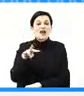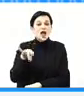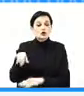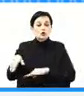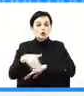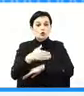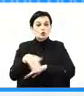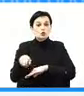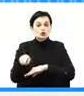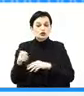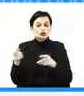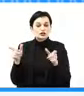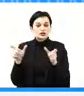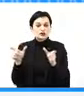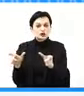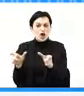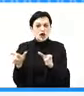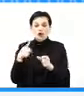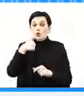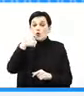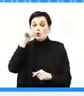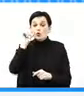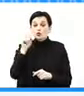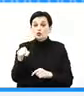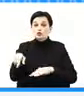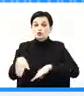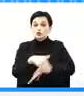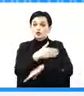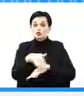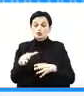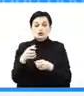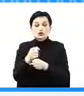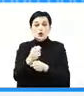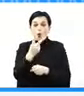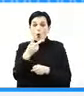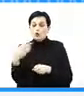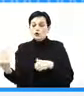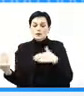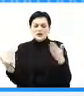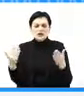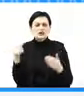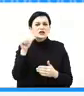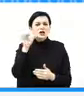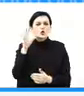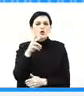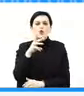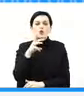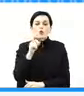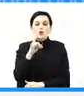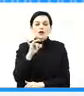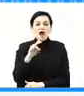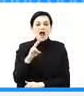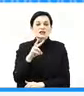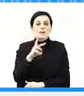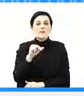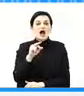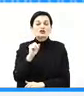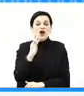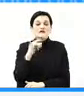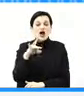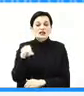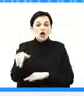იცით, რომ გუშინ ეს ქუჩა შეიზღუდა ორ მხრივად. გასულ წლებში მუხრან მაჭავარიანის ქუჩასა და